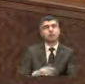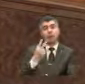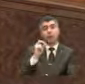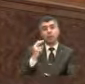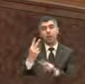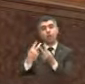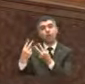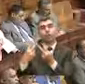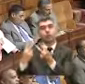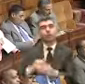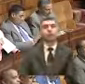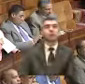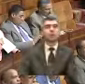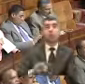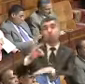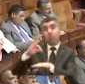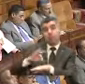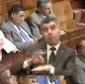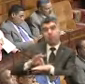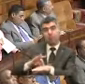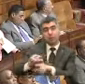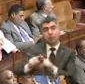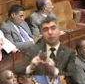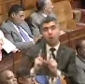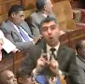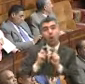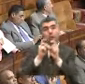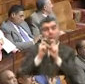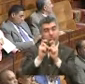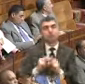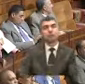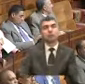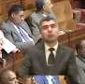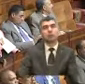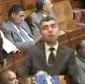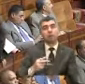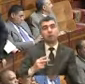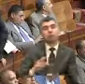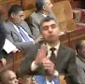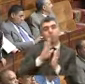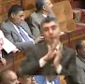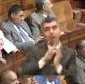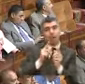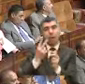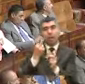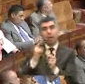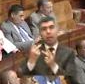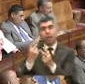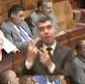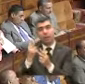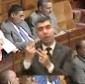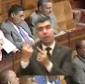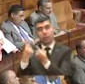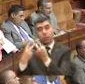2022. هذه مريضه بالكونسير وخصها تسنى حتى 2022، واش خصها تجيب شي شهاده الوفاه